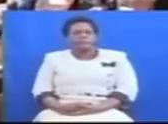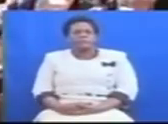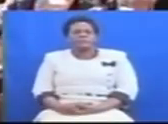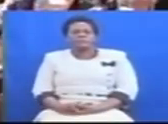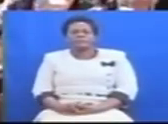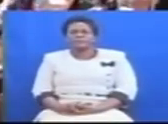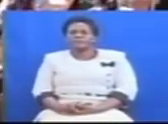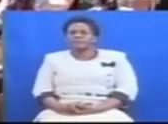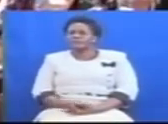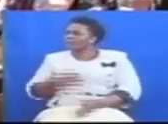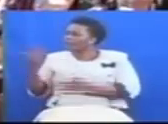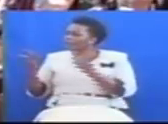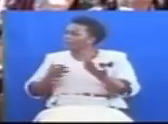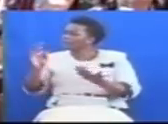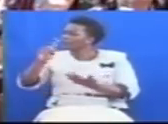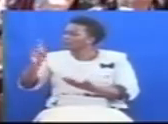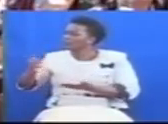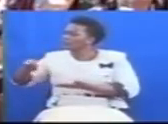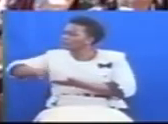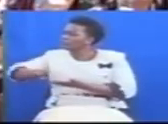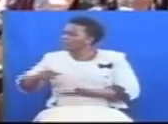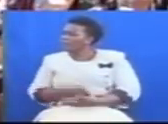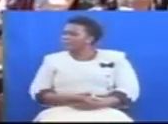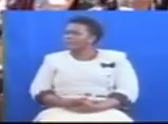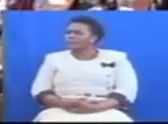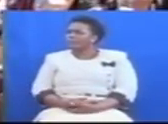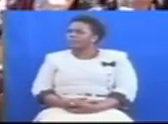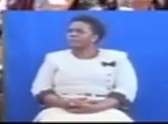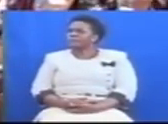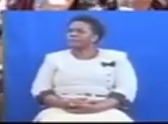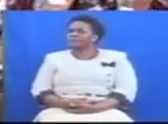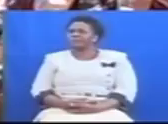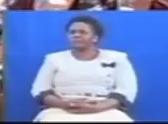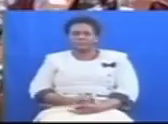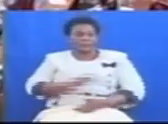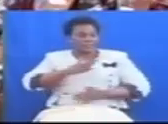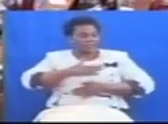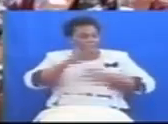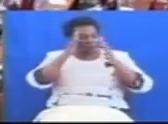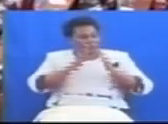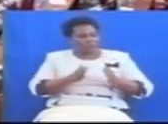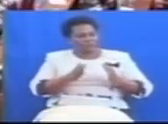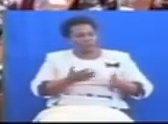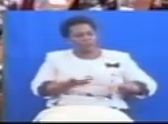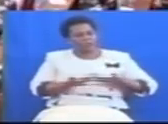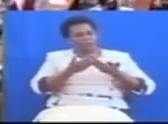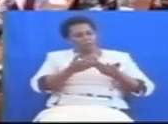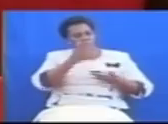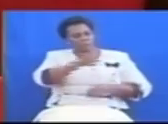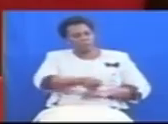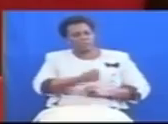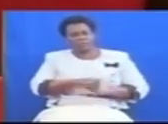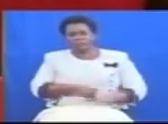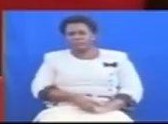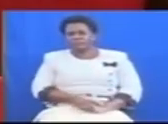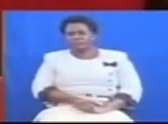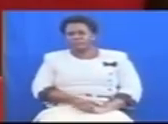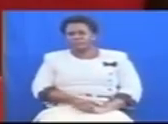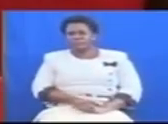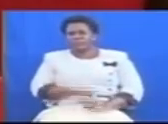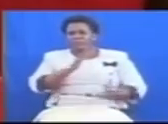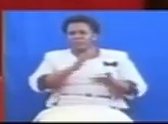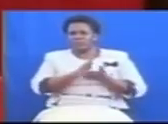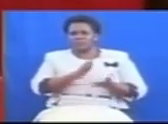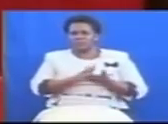Mheshimiwa Faharia Shamari Hamis, swali la nyongeza. Asante Mheshimiwa Naibu Spika kwa majibu